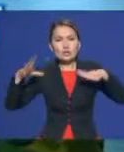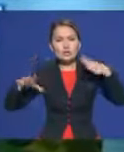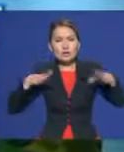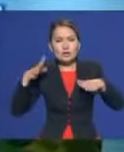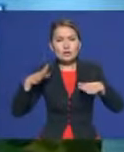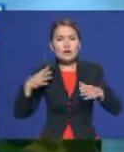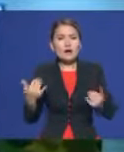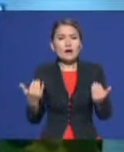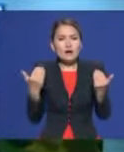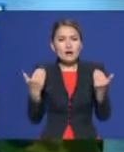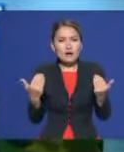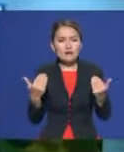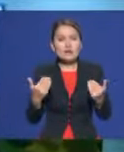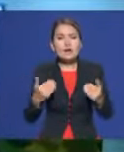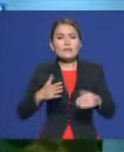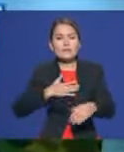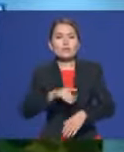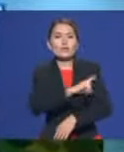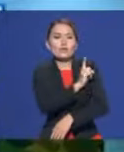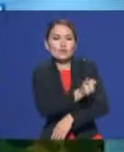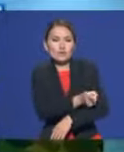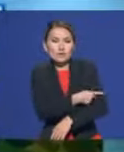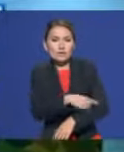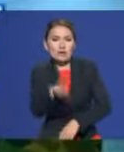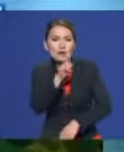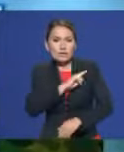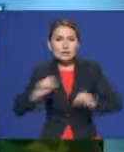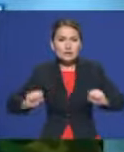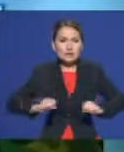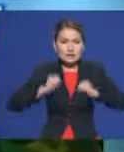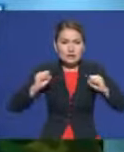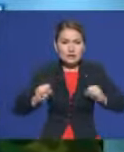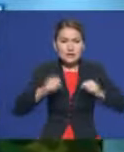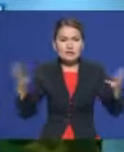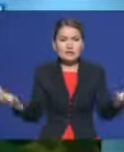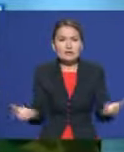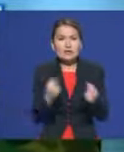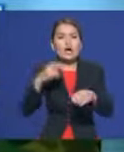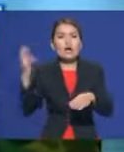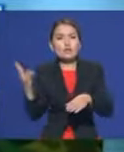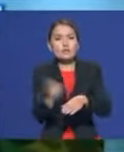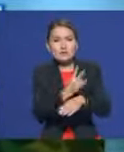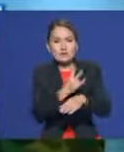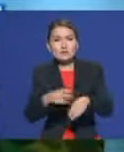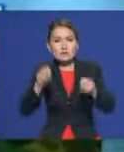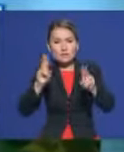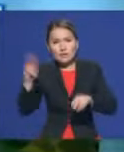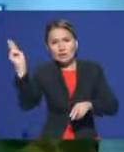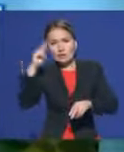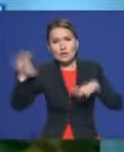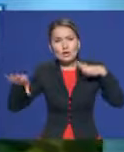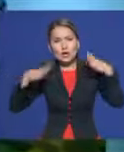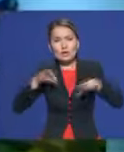Жаттығудың жағдайын барынша күрделендіру мақсатында біз түнгі мезгілде өткізіп жатырмыз. Сондай-ақ, мынау